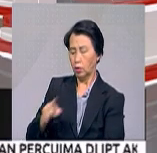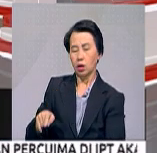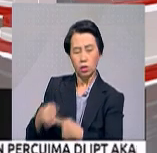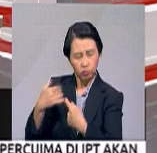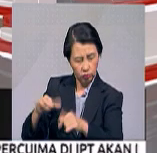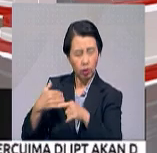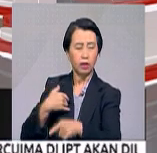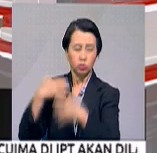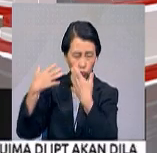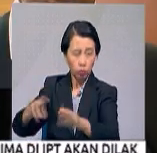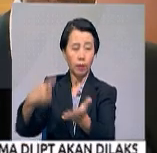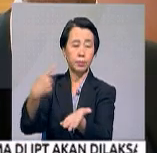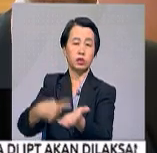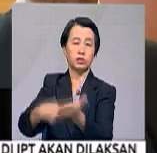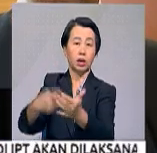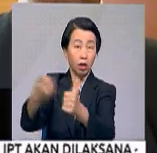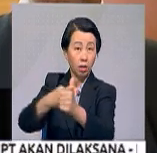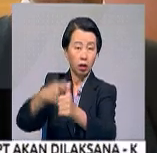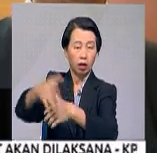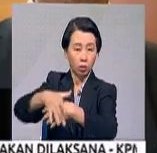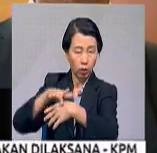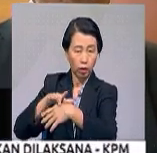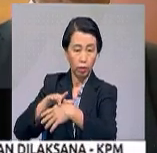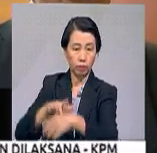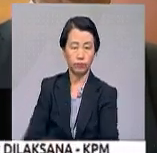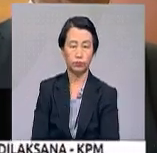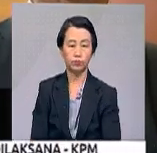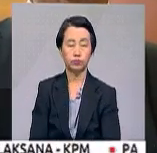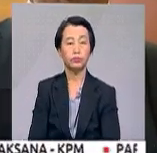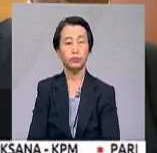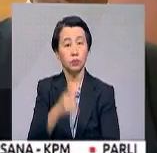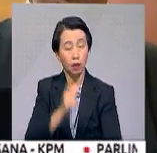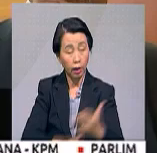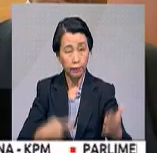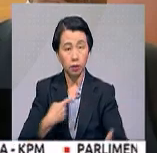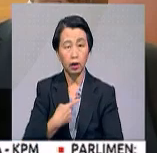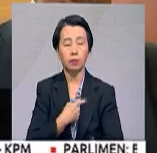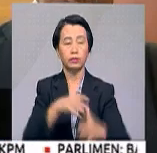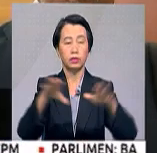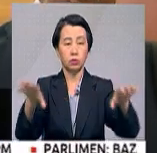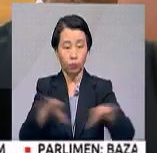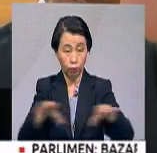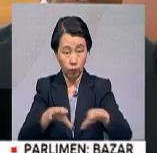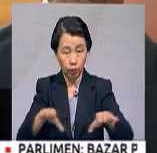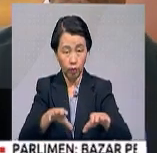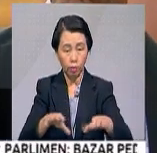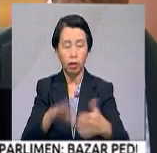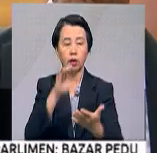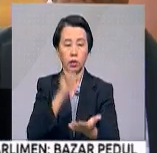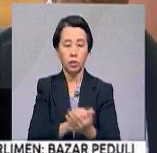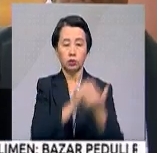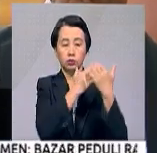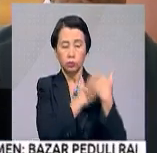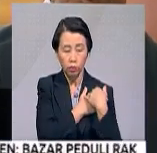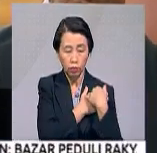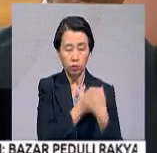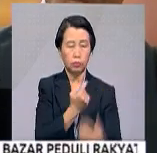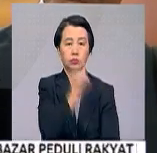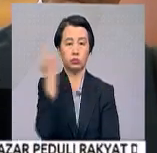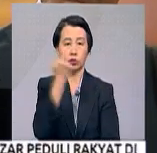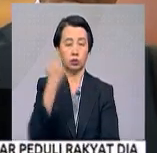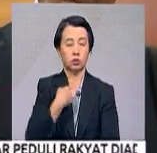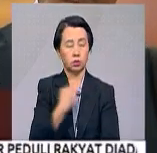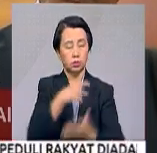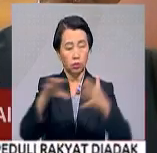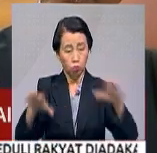ada. Apa yang saya nak sebut adalah apa yang kami lakukan, tanggungjawab yang sentiasa kita